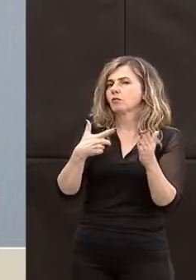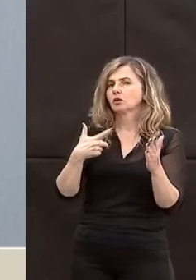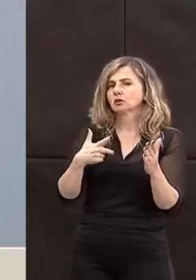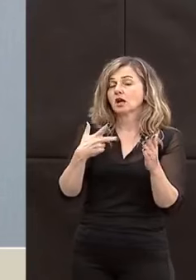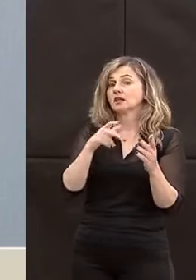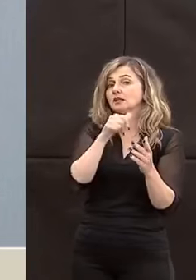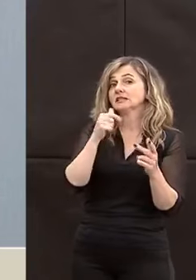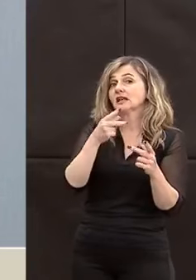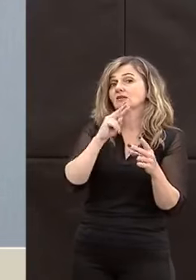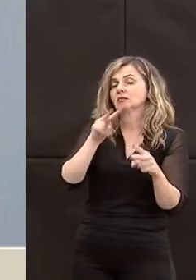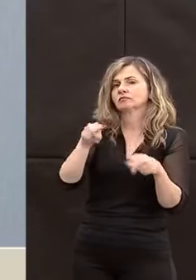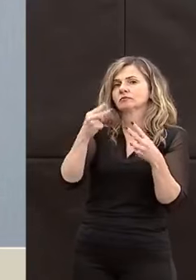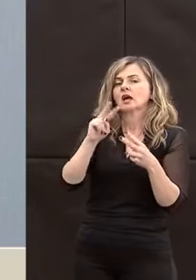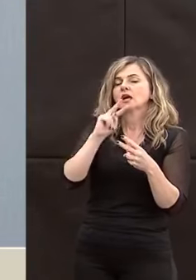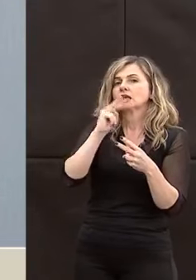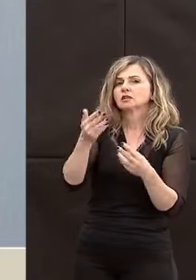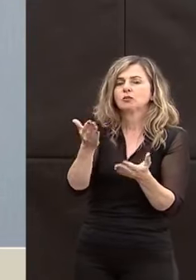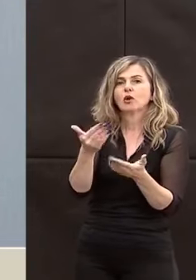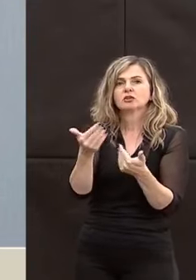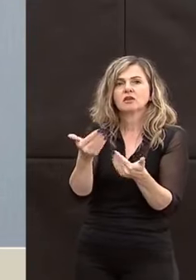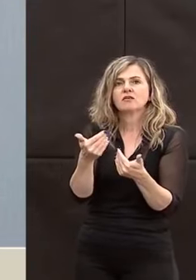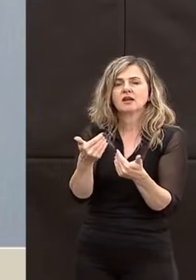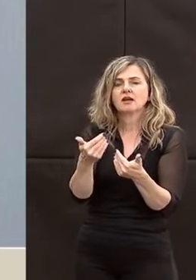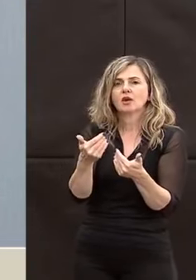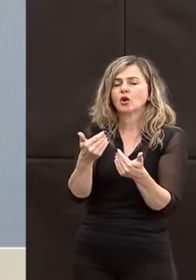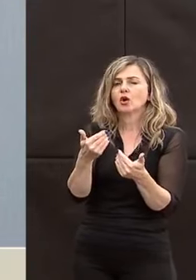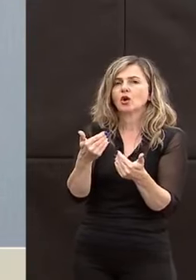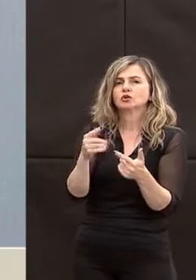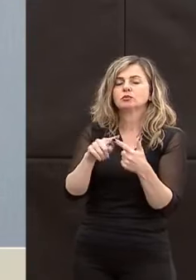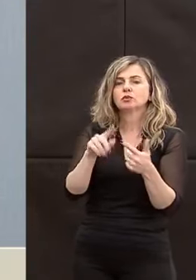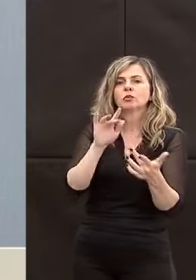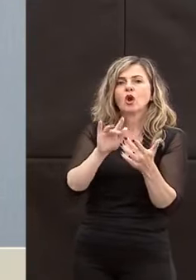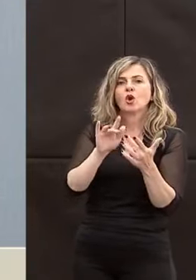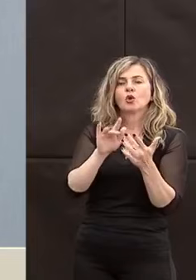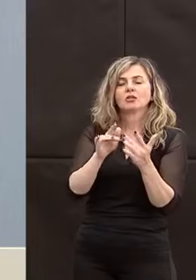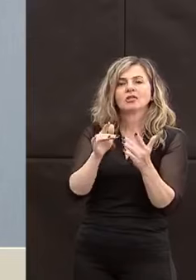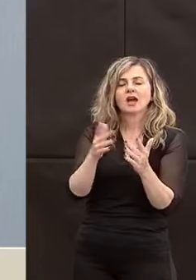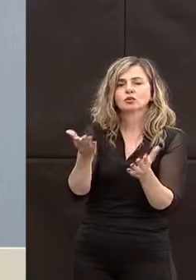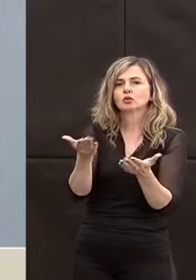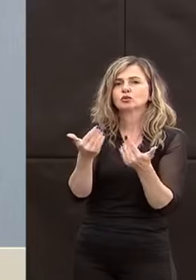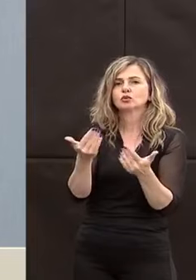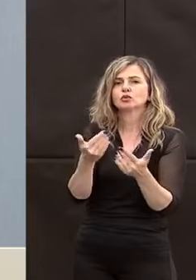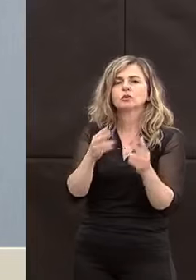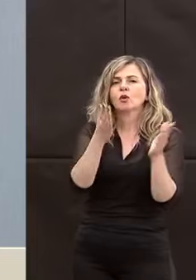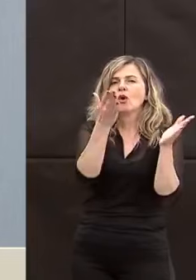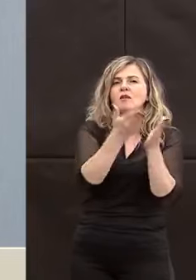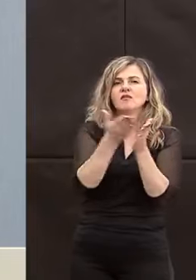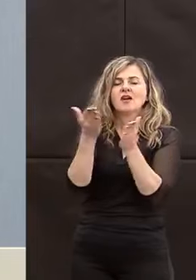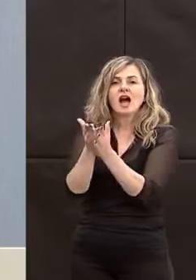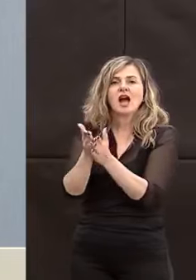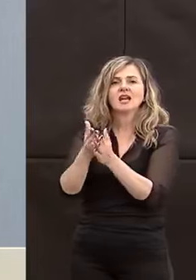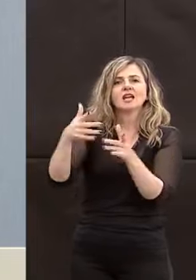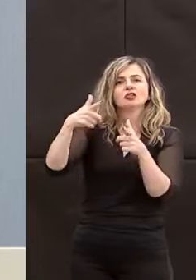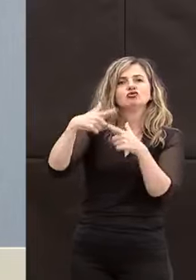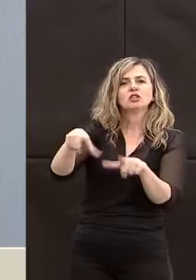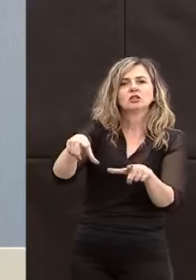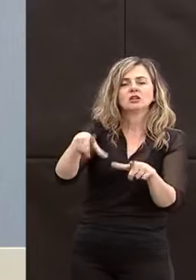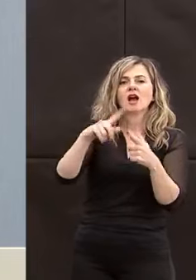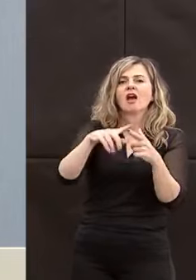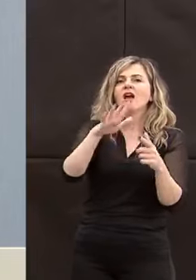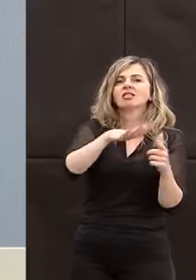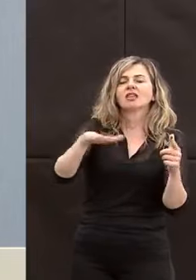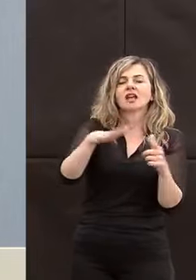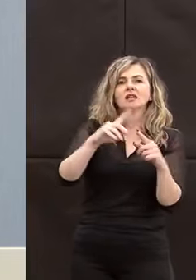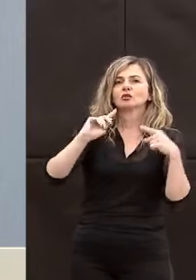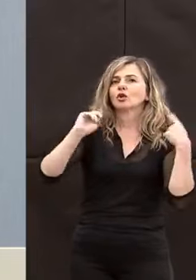delle risposte immediate ea e da un contatto immediato valli città e tutto il territorio trentino